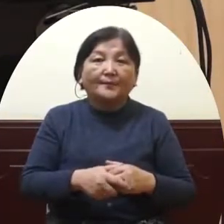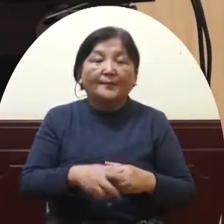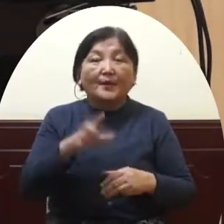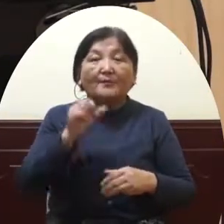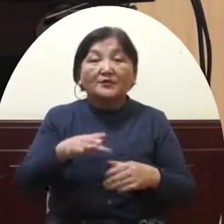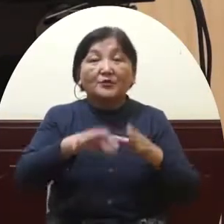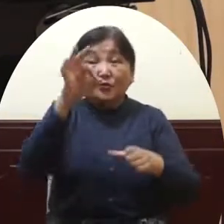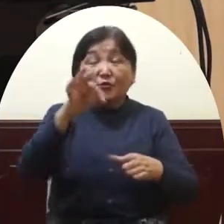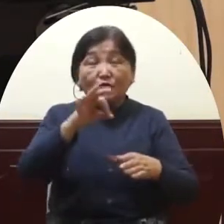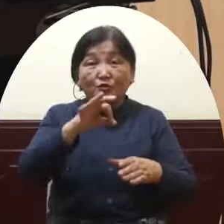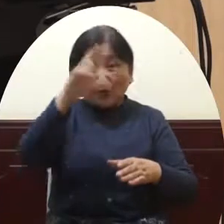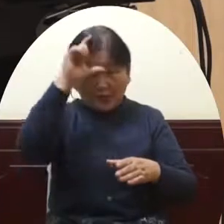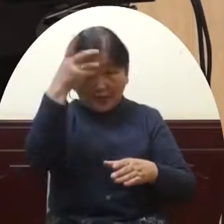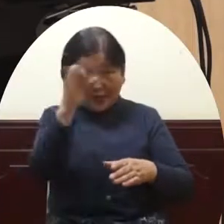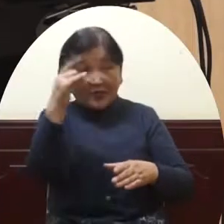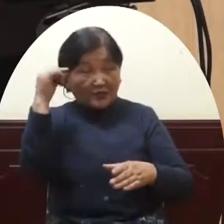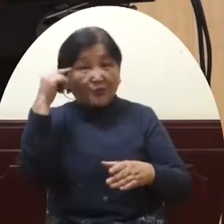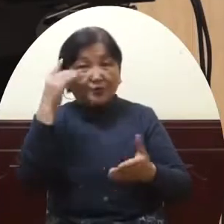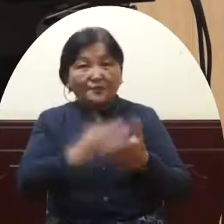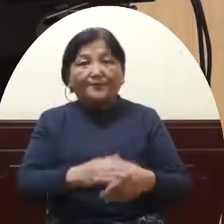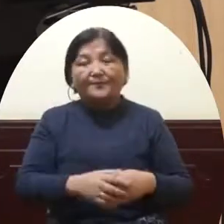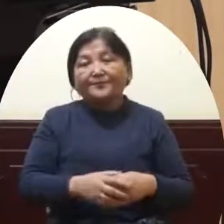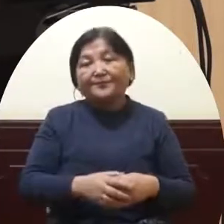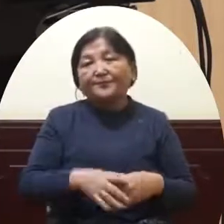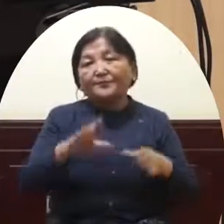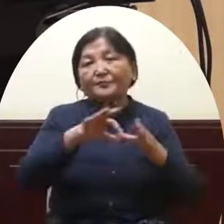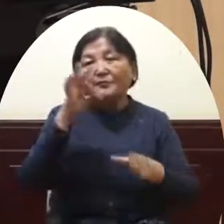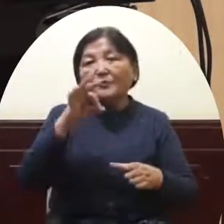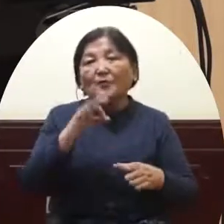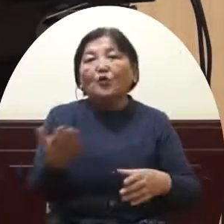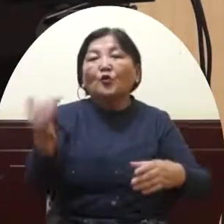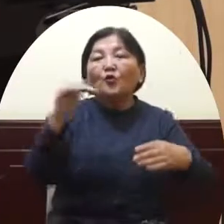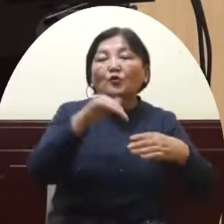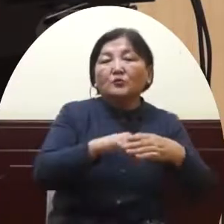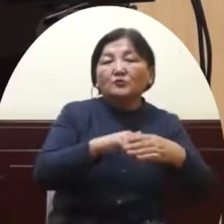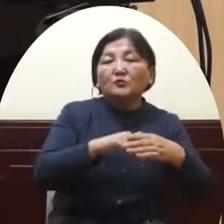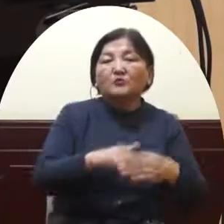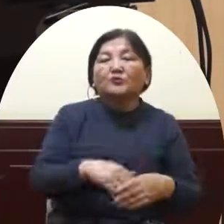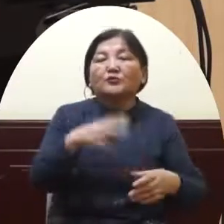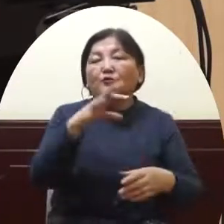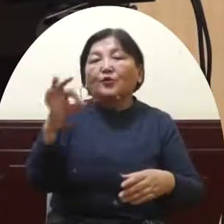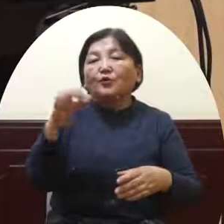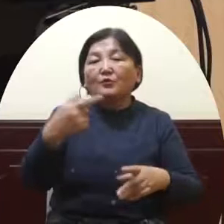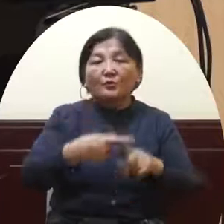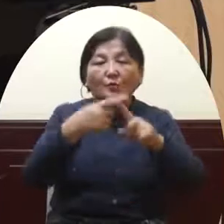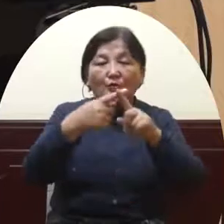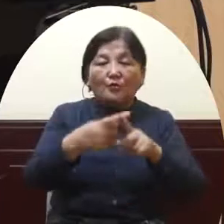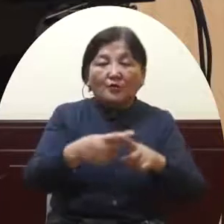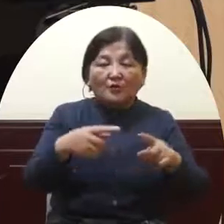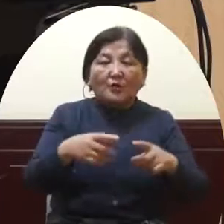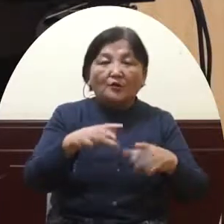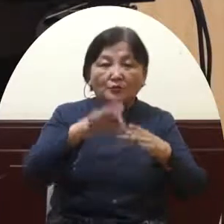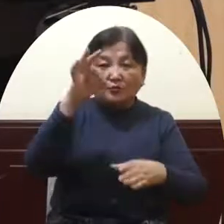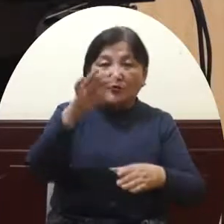бас энэ сонгогчнаас ухаантай гэж би яваад. Зүгээр сонгуулийн оролцооны идэвхжилийг ингээд сонгуулийн ерөнхий орооны судалгаан